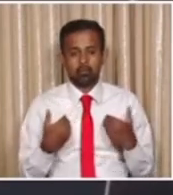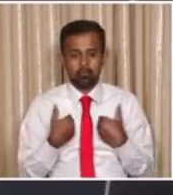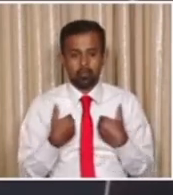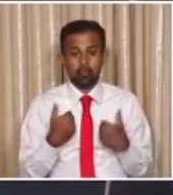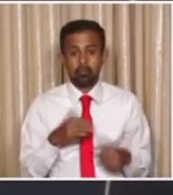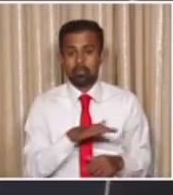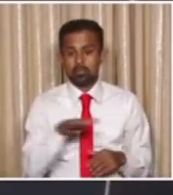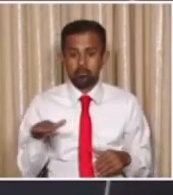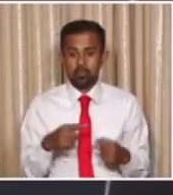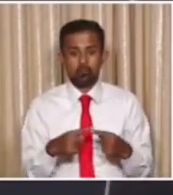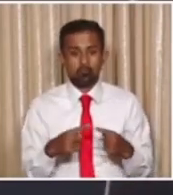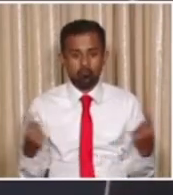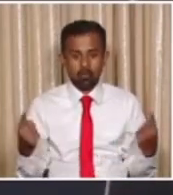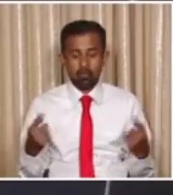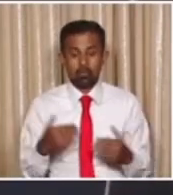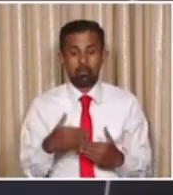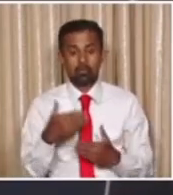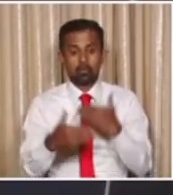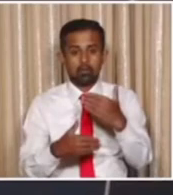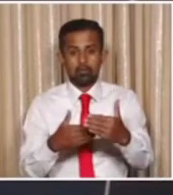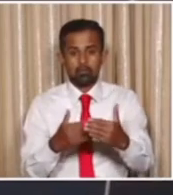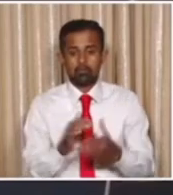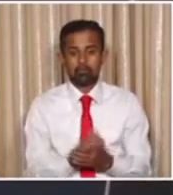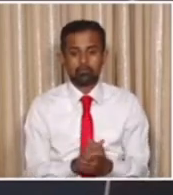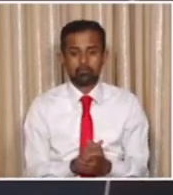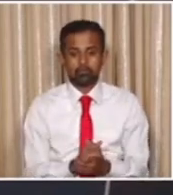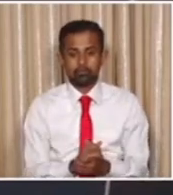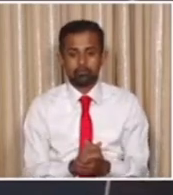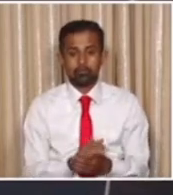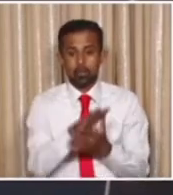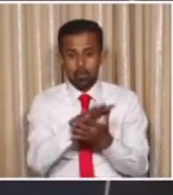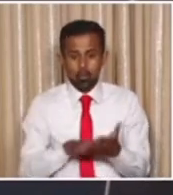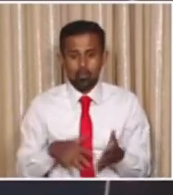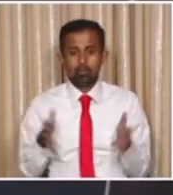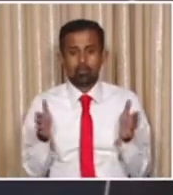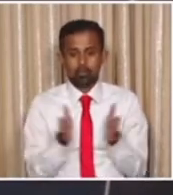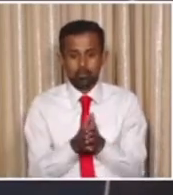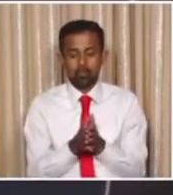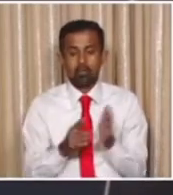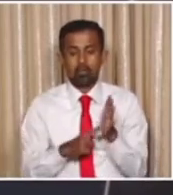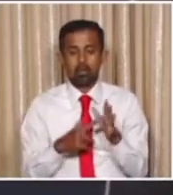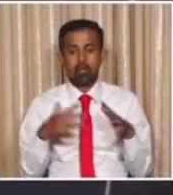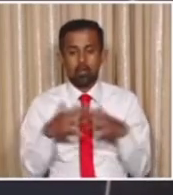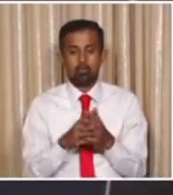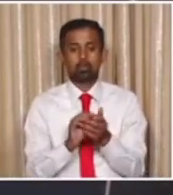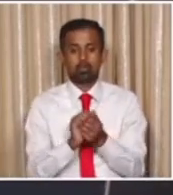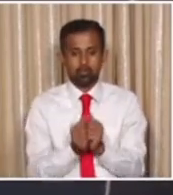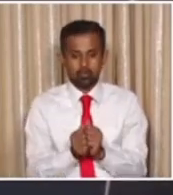සමාජය ප්‍රබුද්ධ වෙනකොට එතනින් එහාට යන්න ඕනේ කියන මතයට එනවා. ඒත් මේ කරුණුත් එක්ක තමයි මේ නීති සංශෝධනය වෙන්නේ.